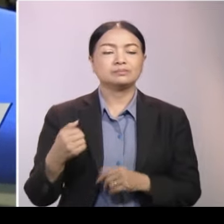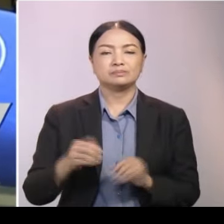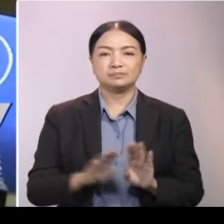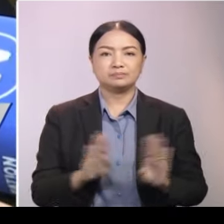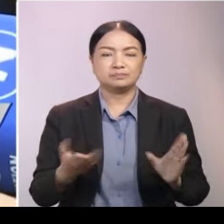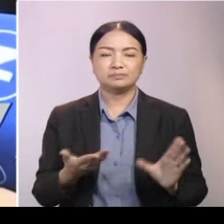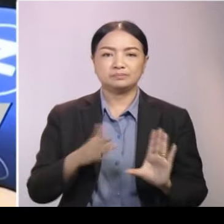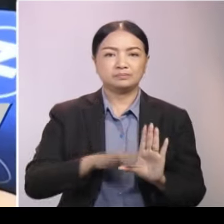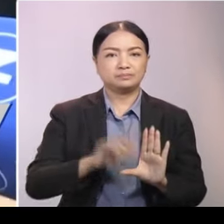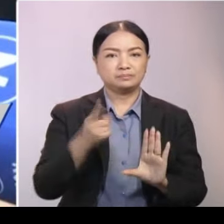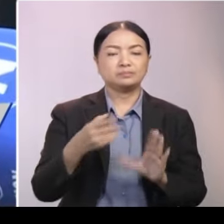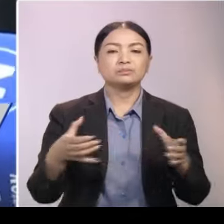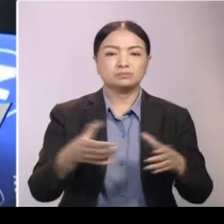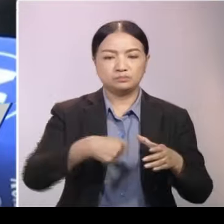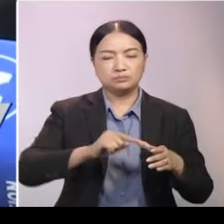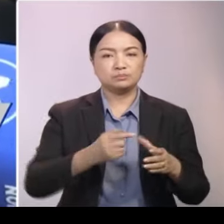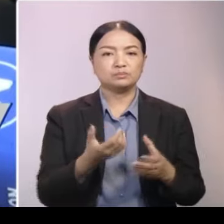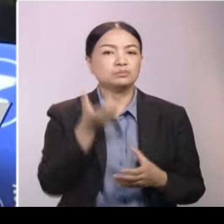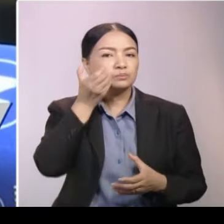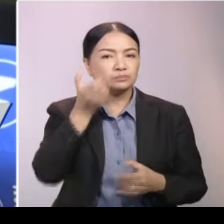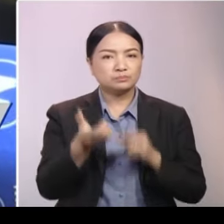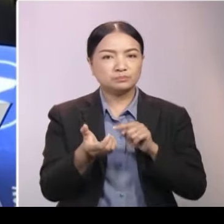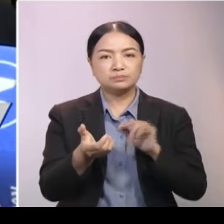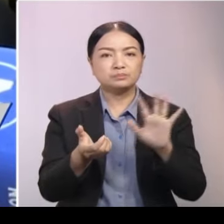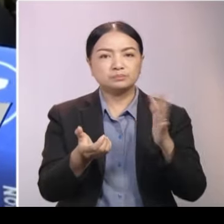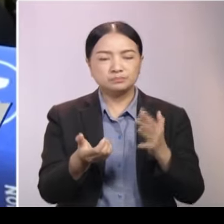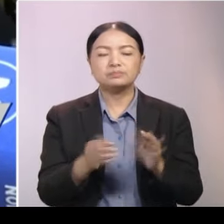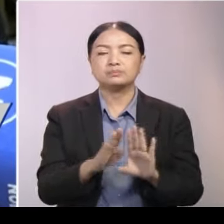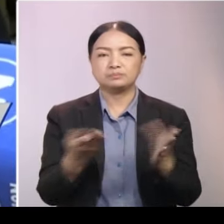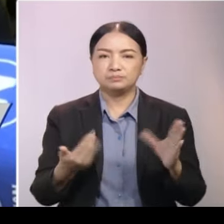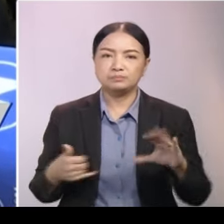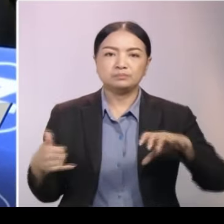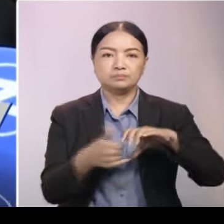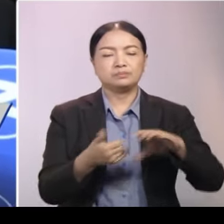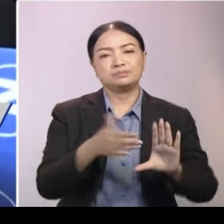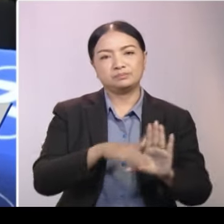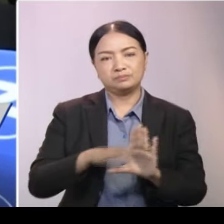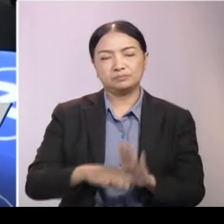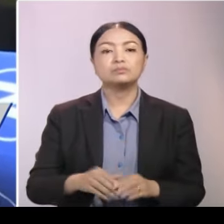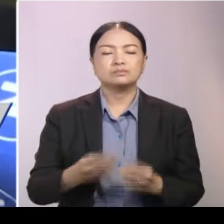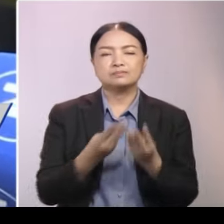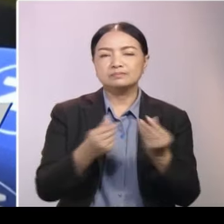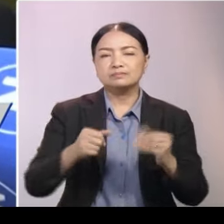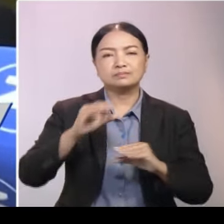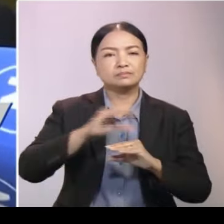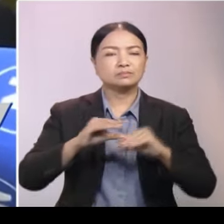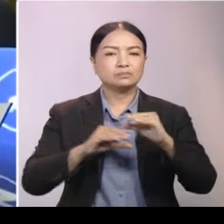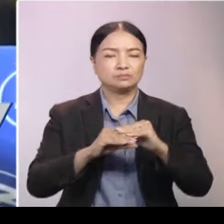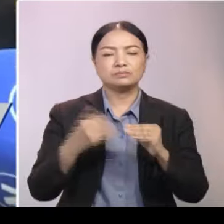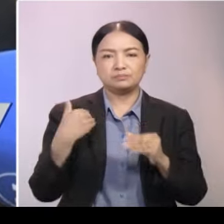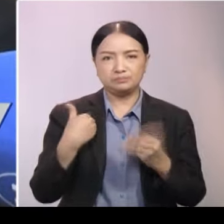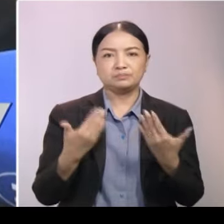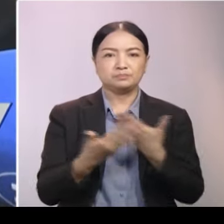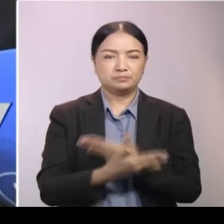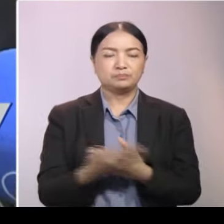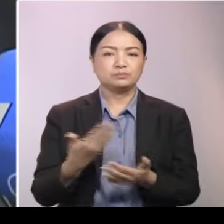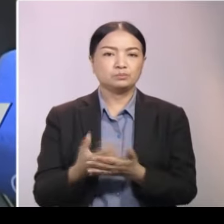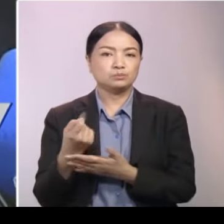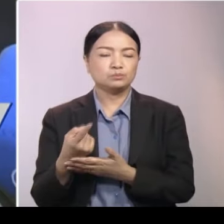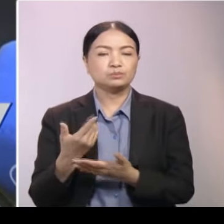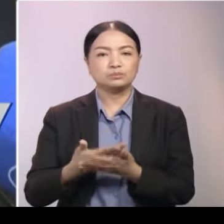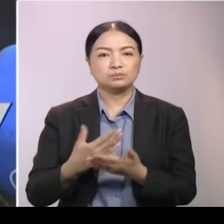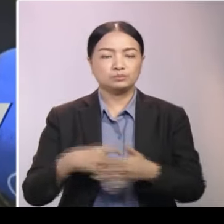ะเปิดการลงทะเบียนในกลุ่มผู้ที่ไม่มีสมาร์ทโฟนทางนี้จะมีการปรับเปลี่ยนรายละเอียดโครงการบางส่วนอาจเป็นเงินสดและบางส่วนนั้นจะเดินหน้าเ